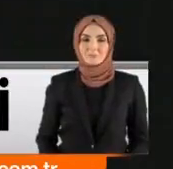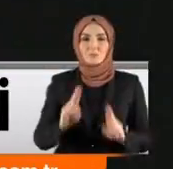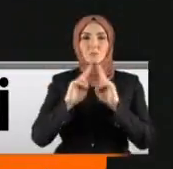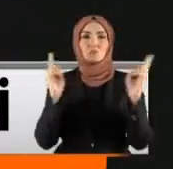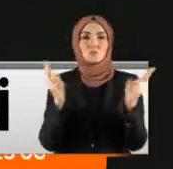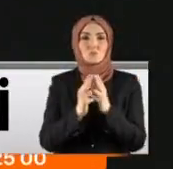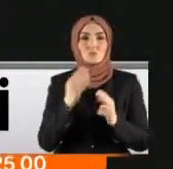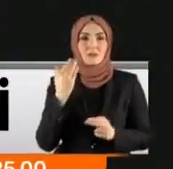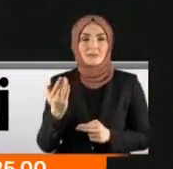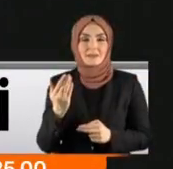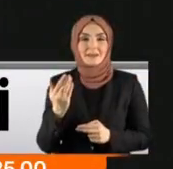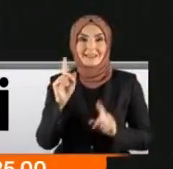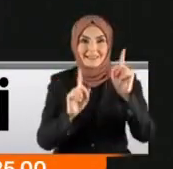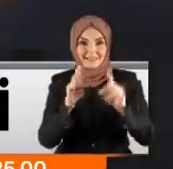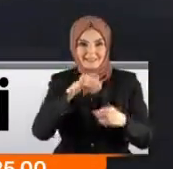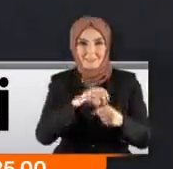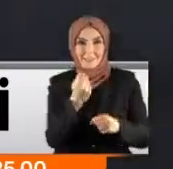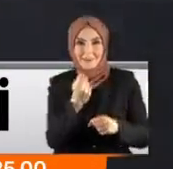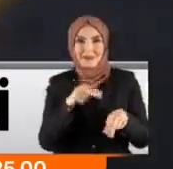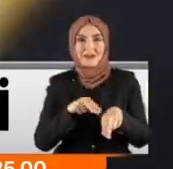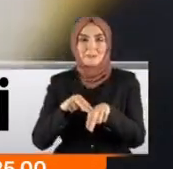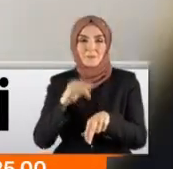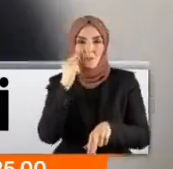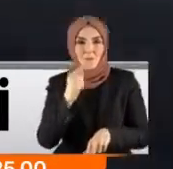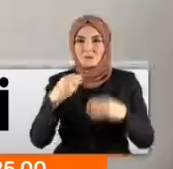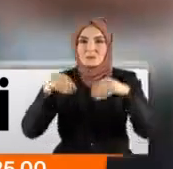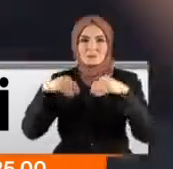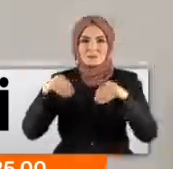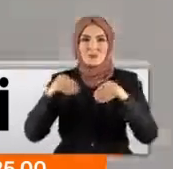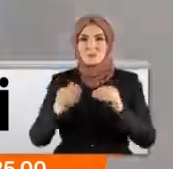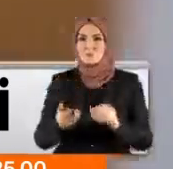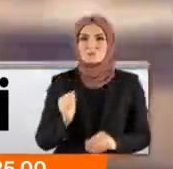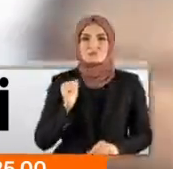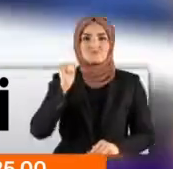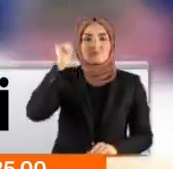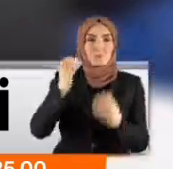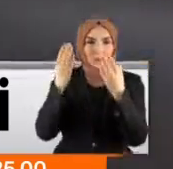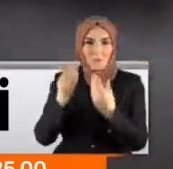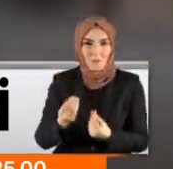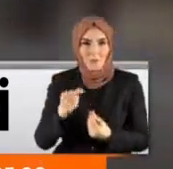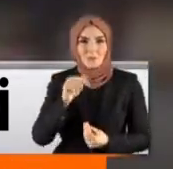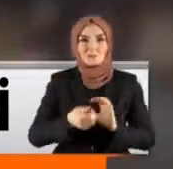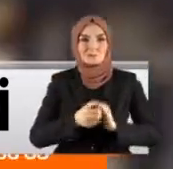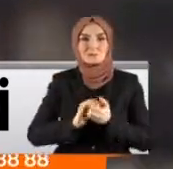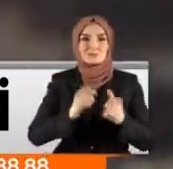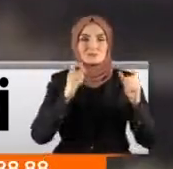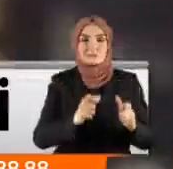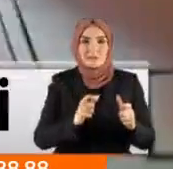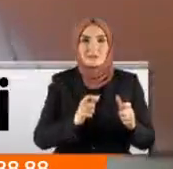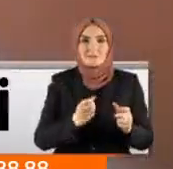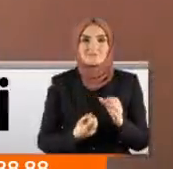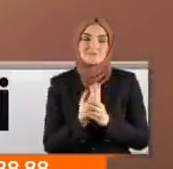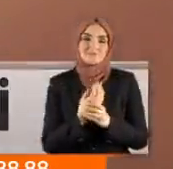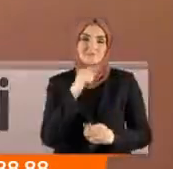Dünyada kripto para satışları patlayınca Çinli dolandırıcılık çetesi bu işe koyuldu. İstanbul'a yerleşip kurdukları sistemle